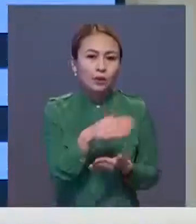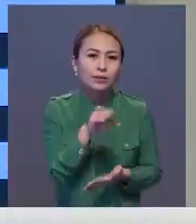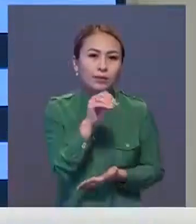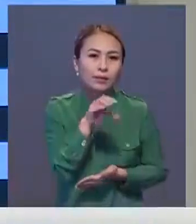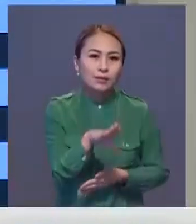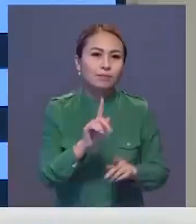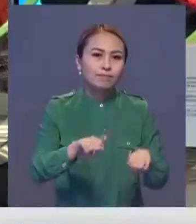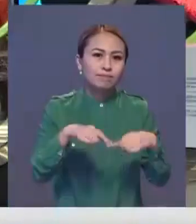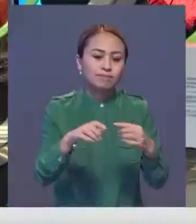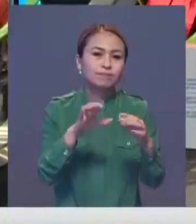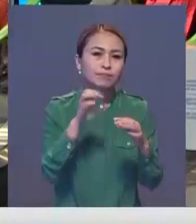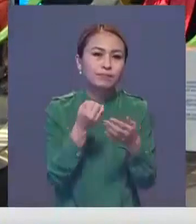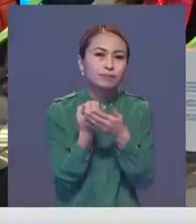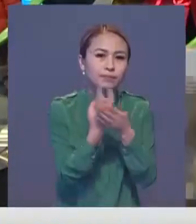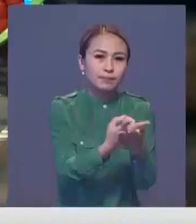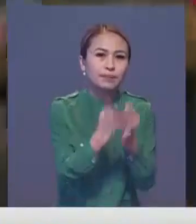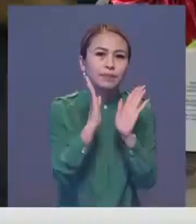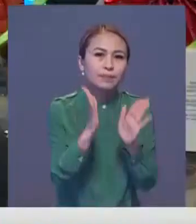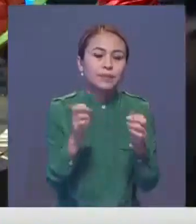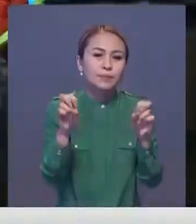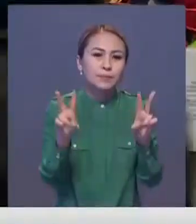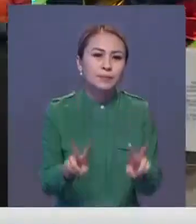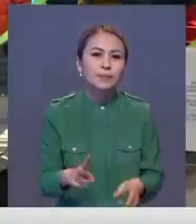тест тапсырып, арнайы стационарға жатқызылады.